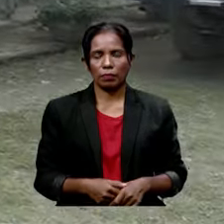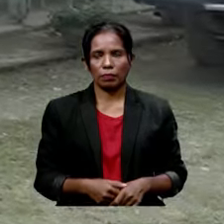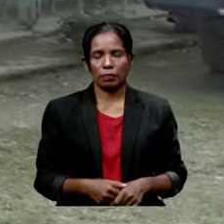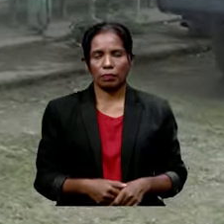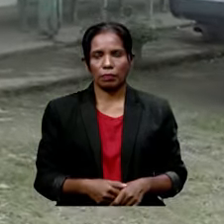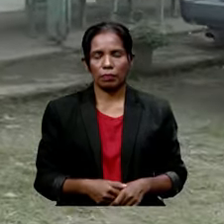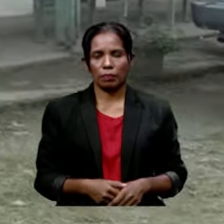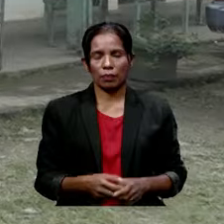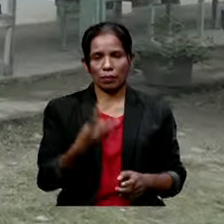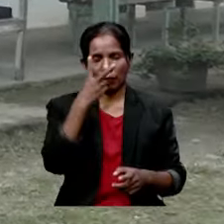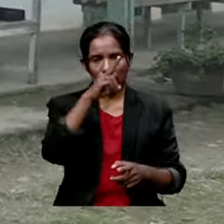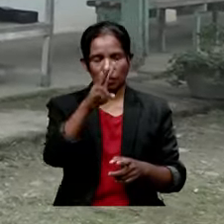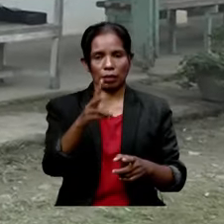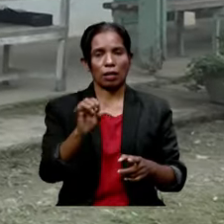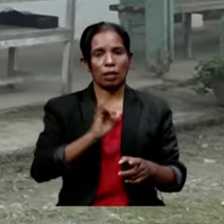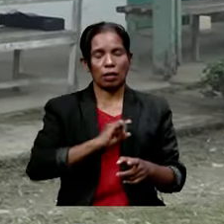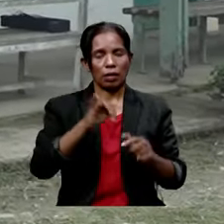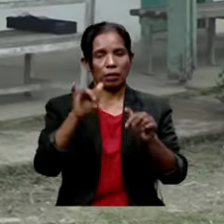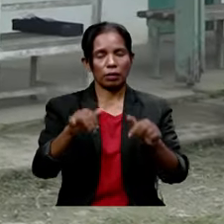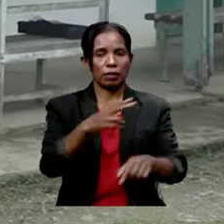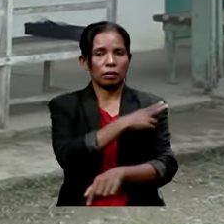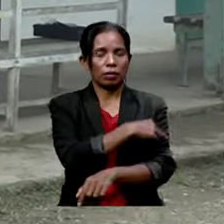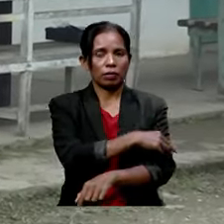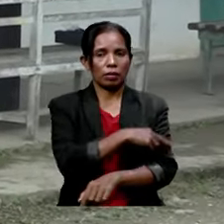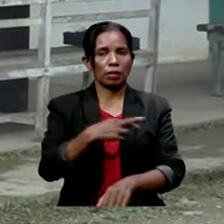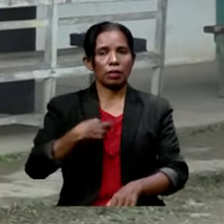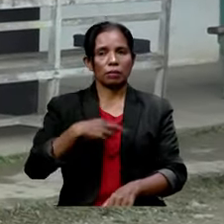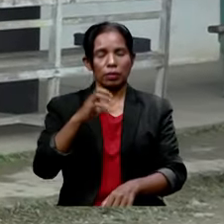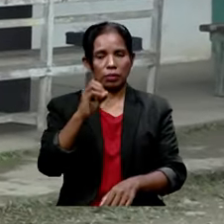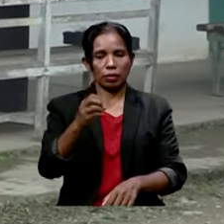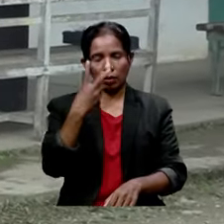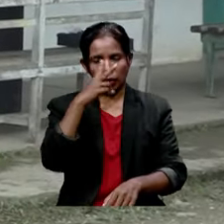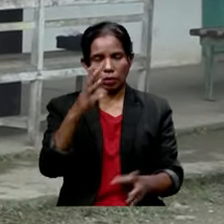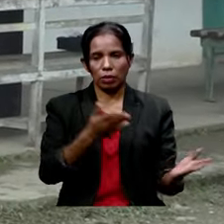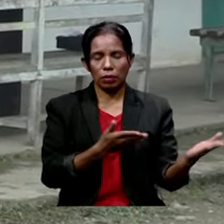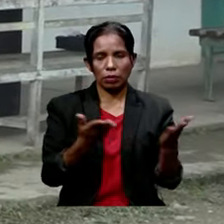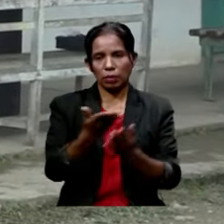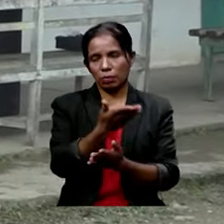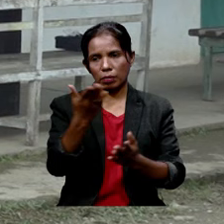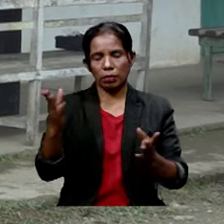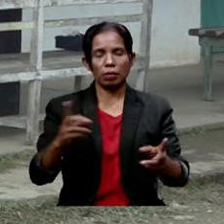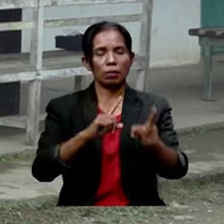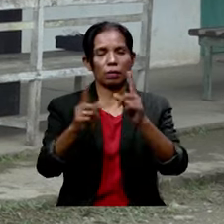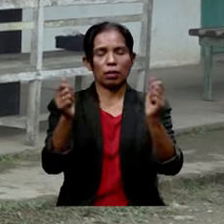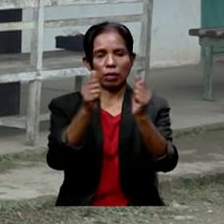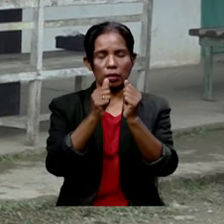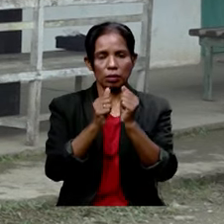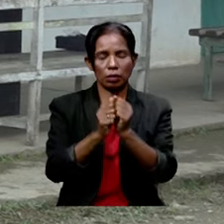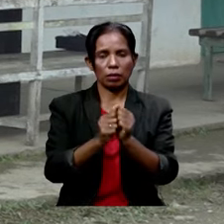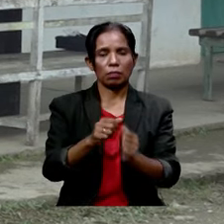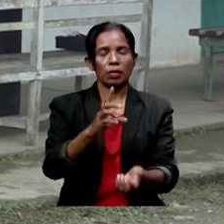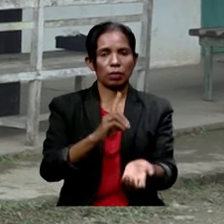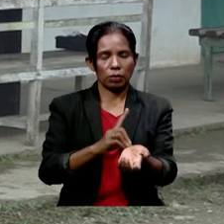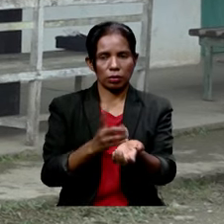Dia telespetadores agora dedak hau iha Centro Saudi Remisiu. Firme ha seluruh tabut sira pada dalih mutu ko pessoal Saudi